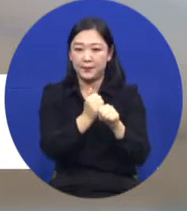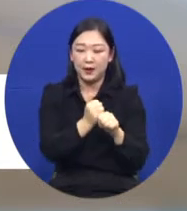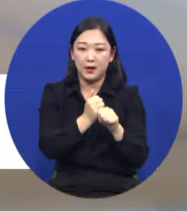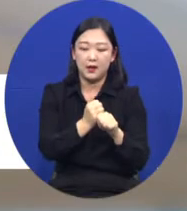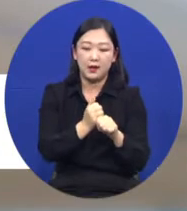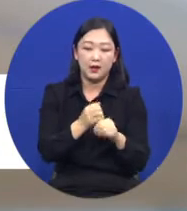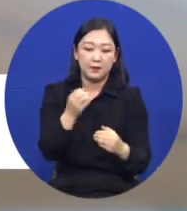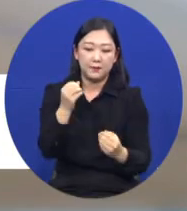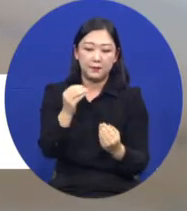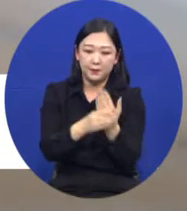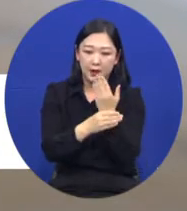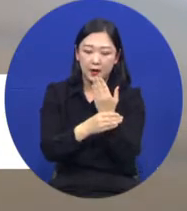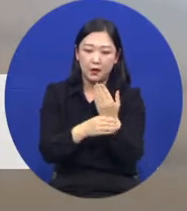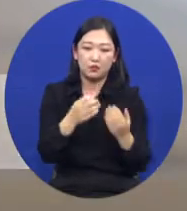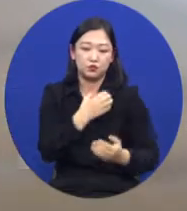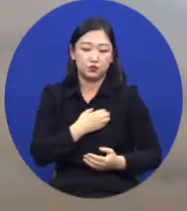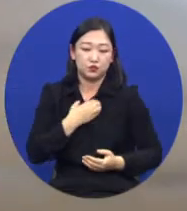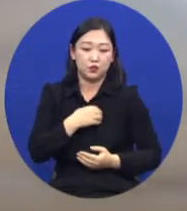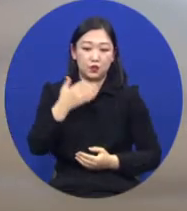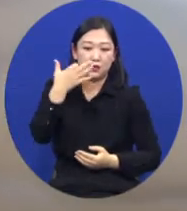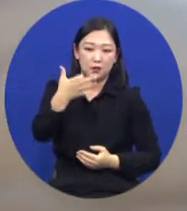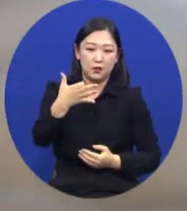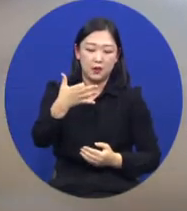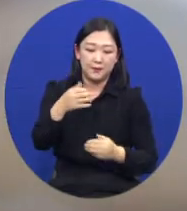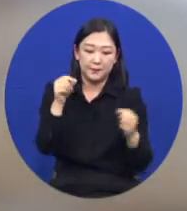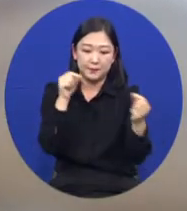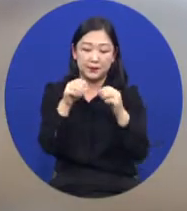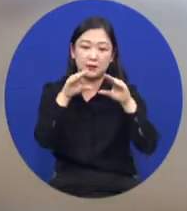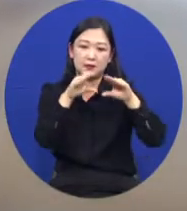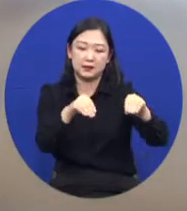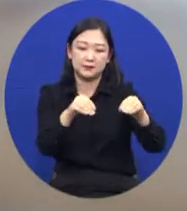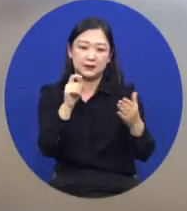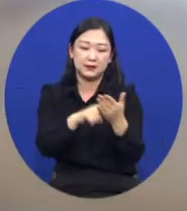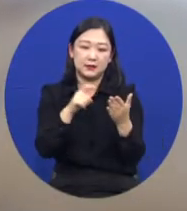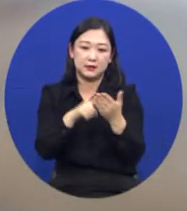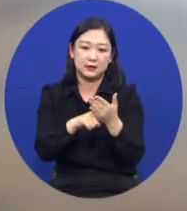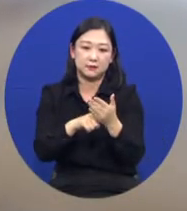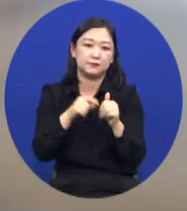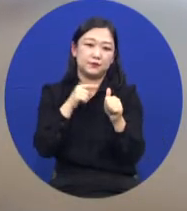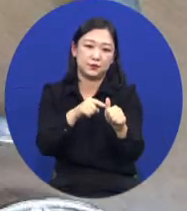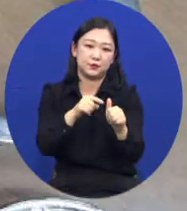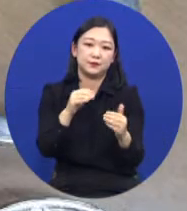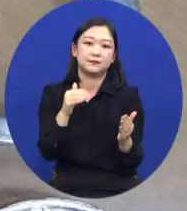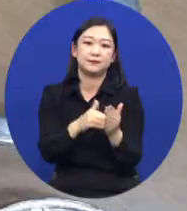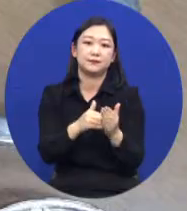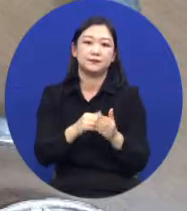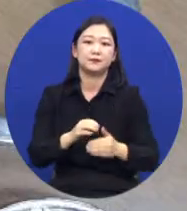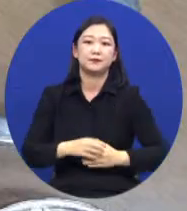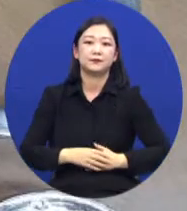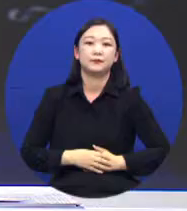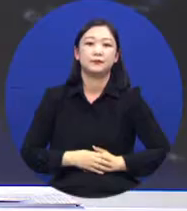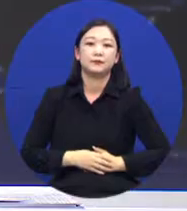재발 우려가 있는 19건 은 접근금지 등 긴급 응급 조치 했습니다